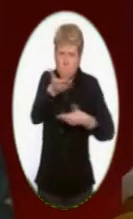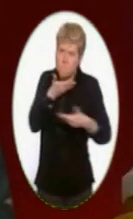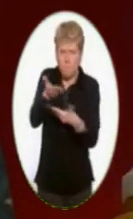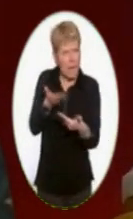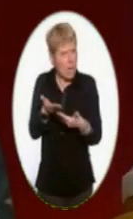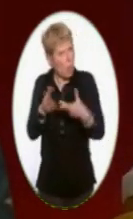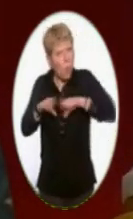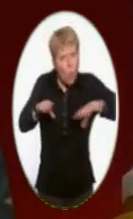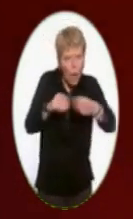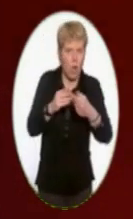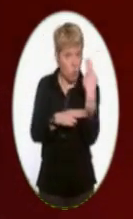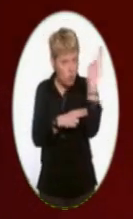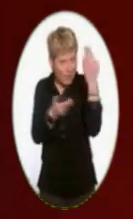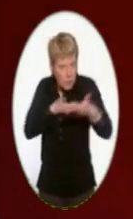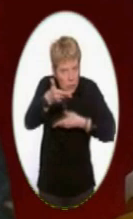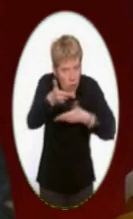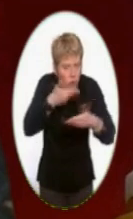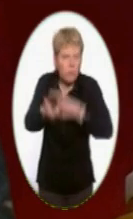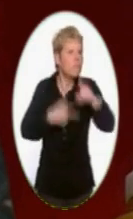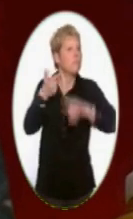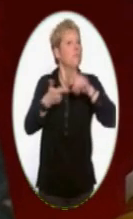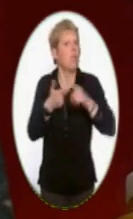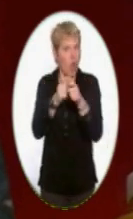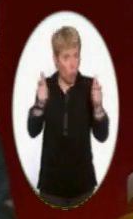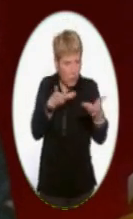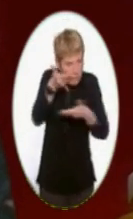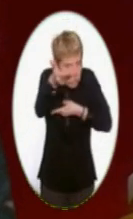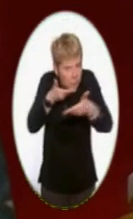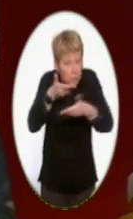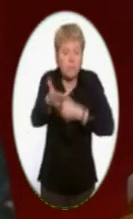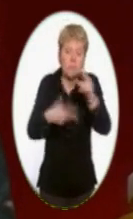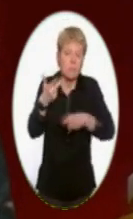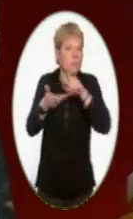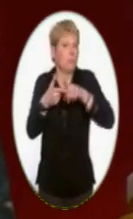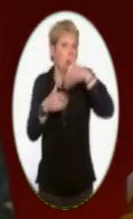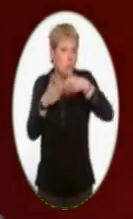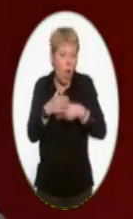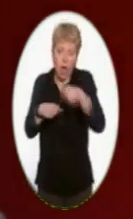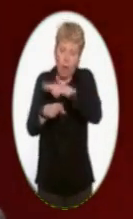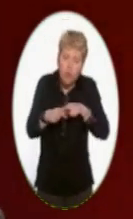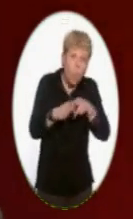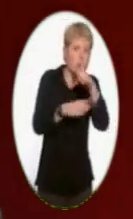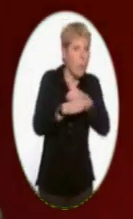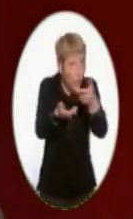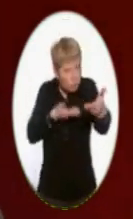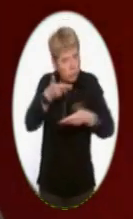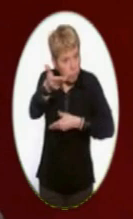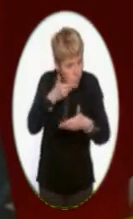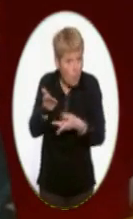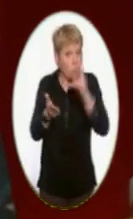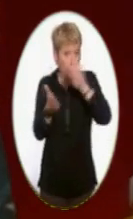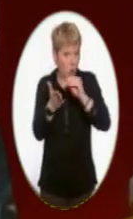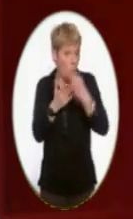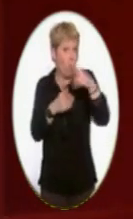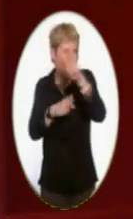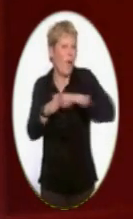une attitude arrogante. C'est insupportable. Quand vous dites arrogance nationale, vous parlez de Nicolas Sarkozy? Alors, ce que je voulais dire, c'est que... Vous critiquez le président de la